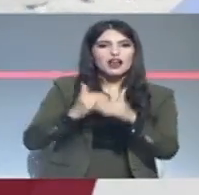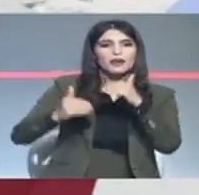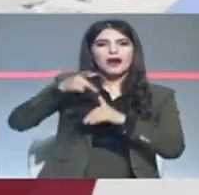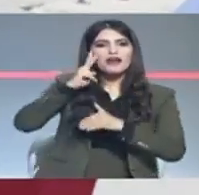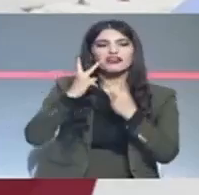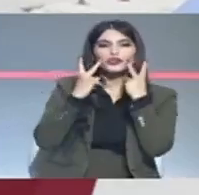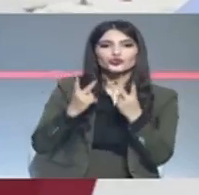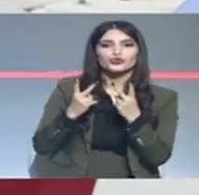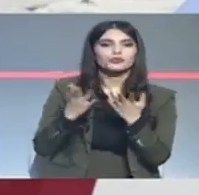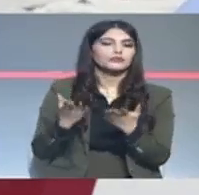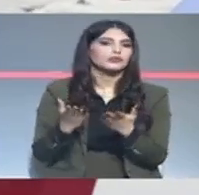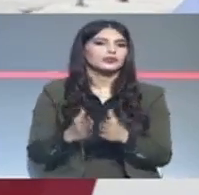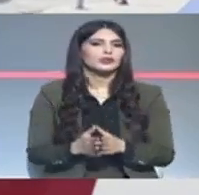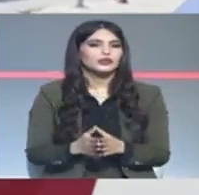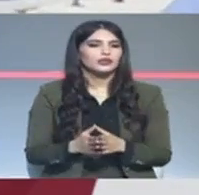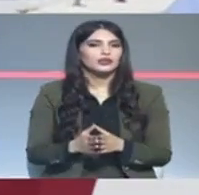الرياضي يرجع